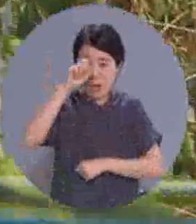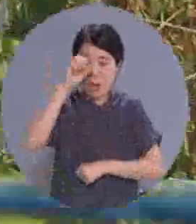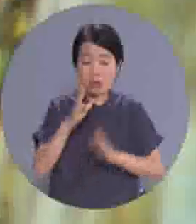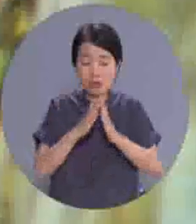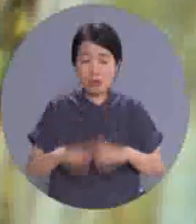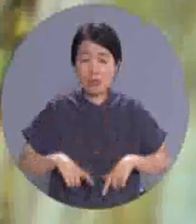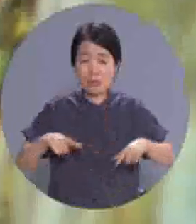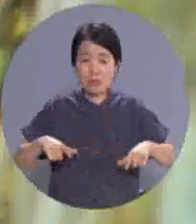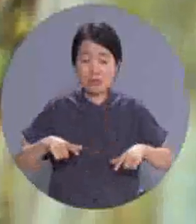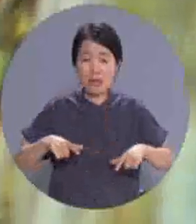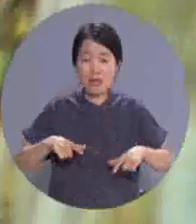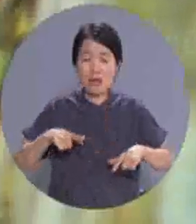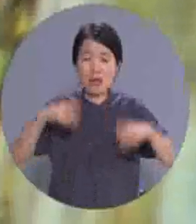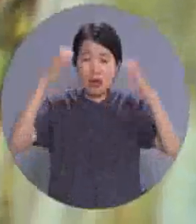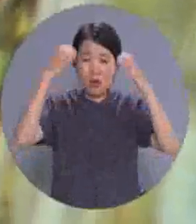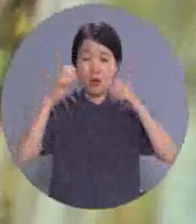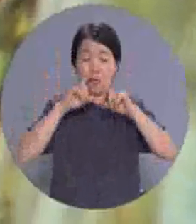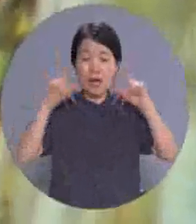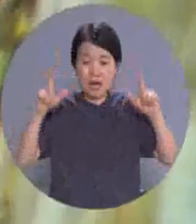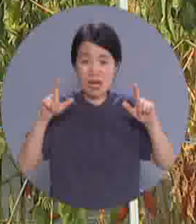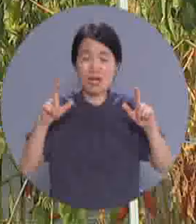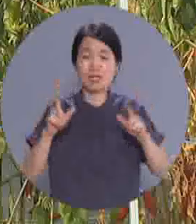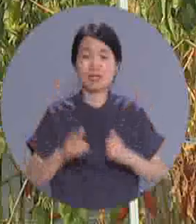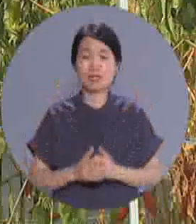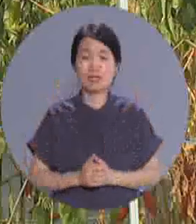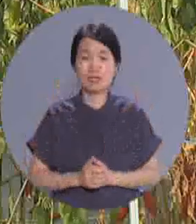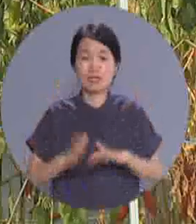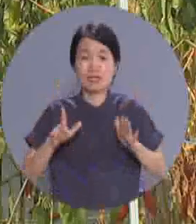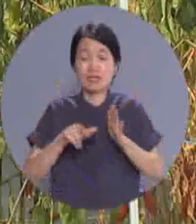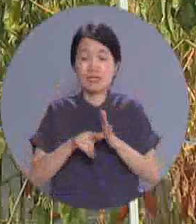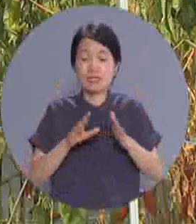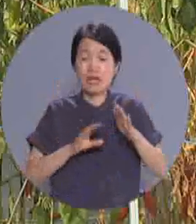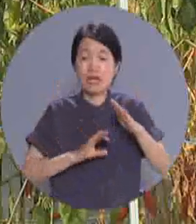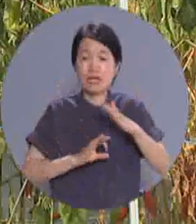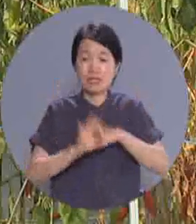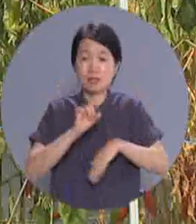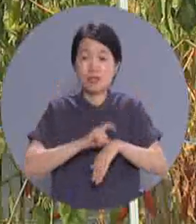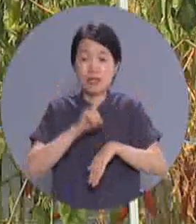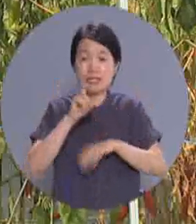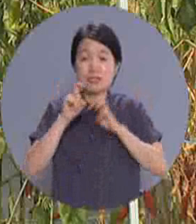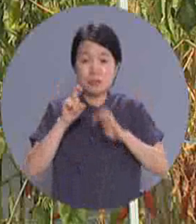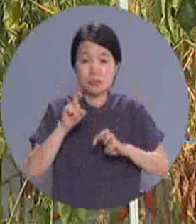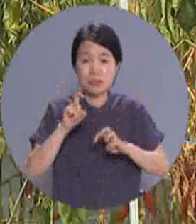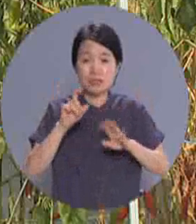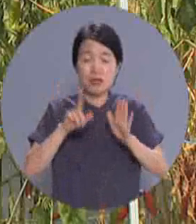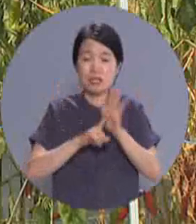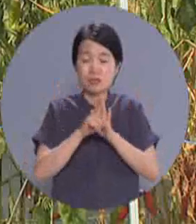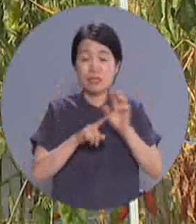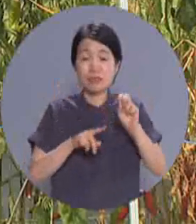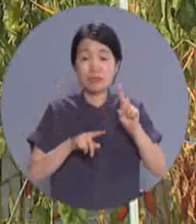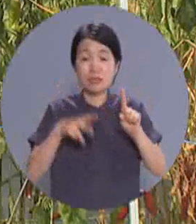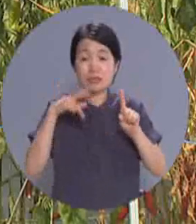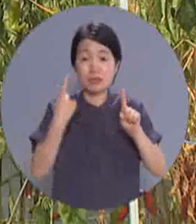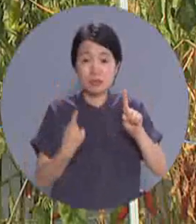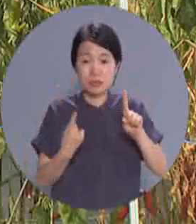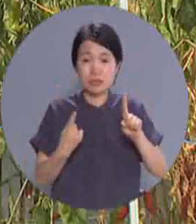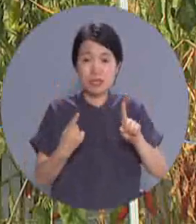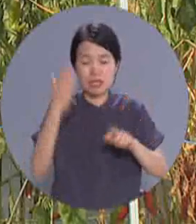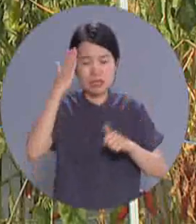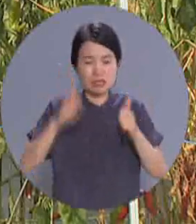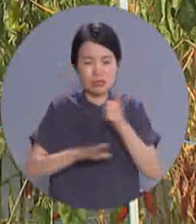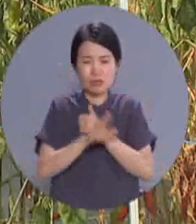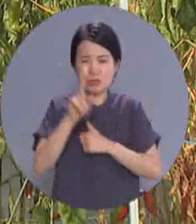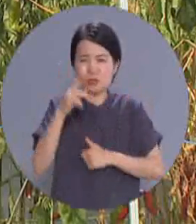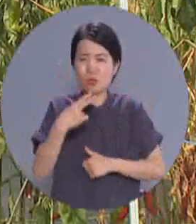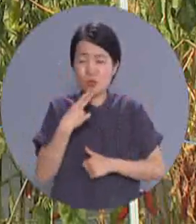광주 전남 지역의 폭염 경보가 내려진 상황 현재 시간은 11시 30분 현재 기온은 31도입니다 하지만 그늘 한